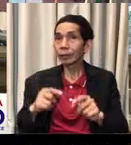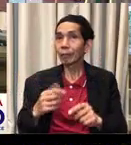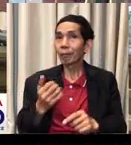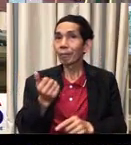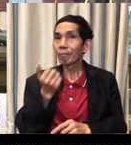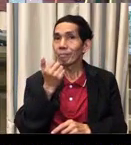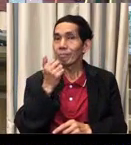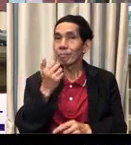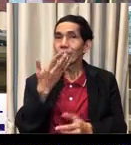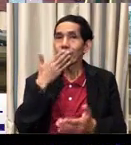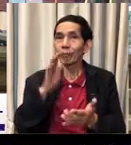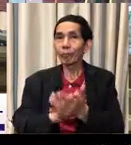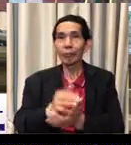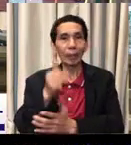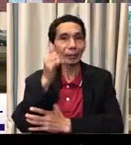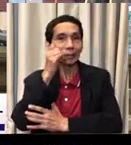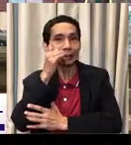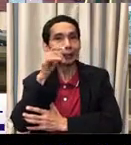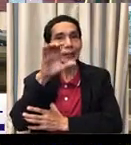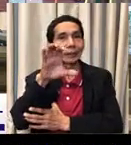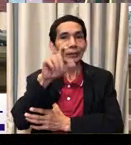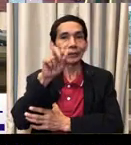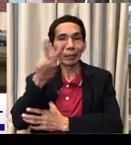masama. May CCTV na.